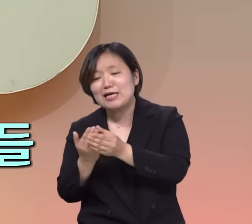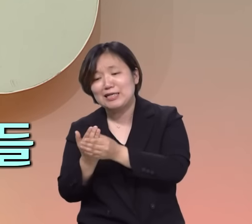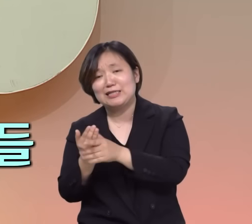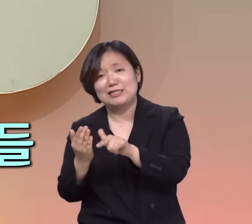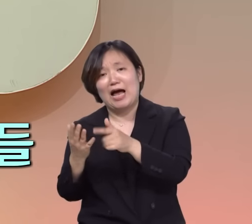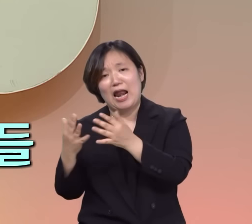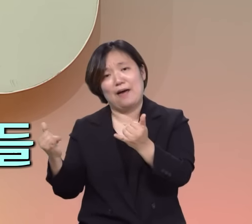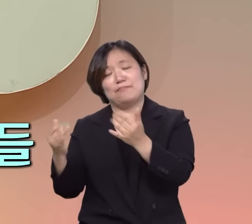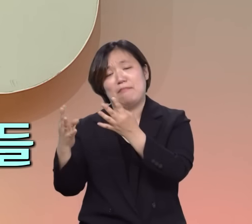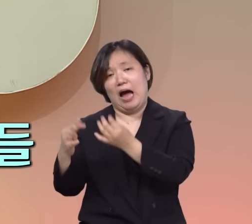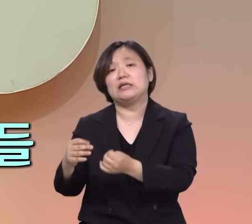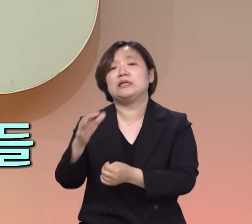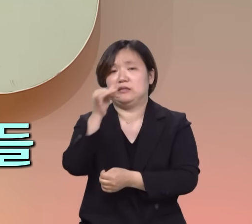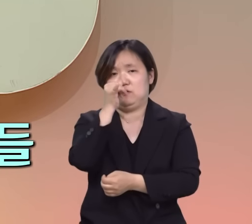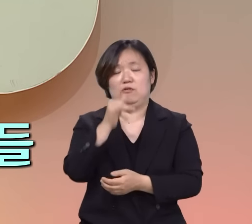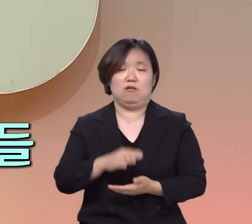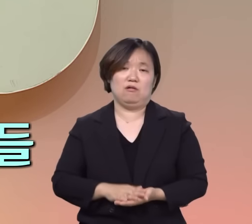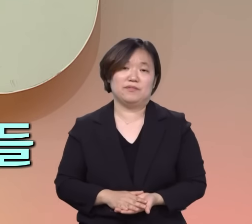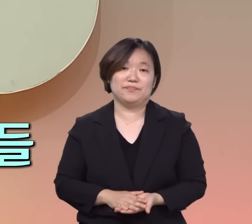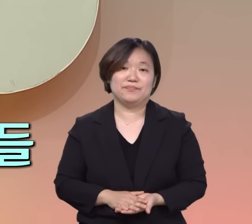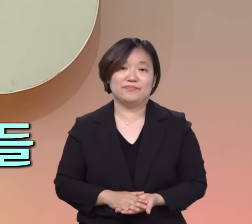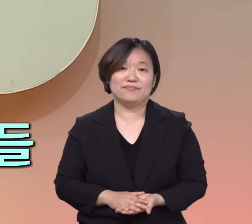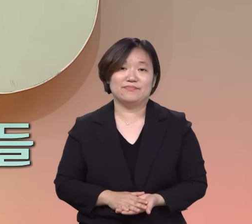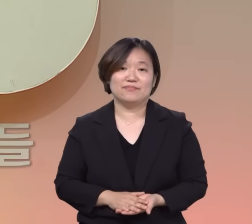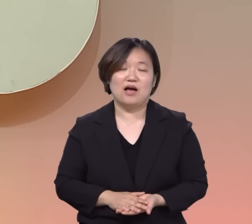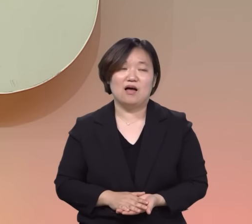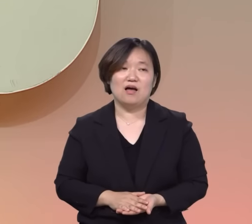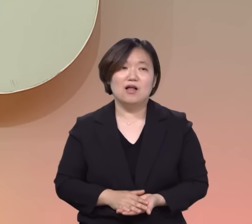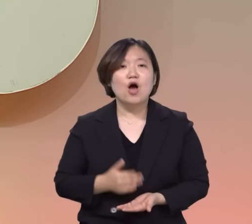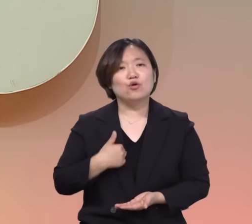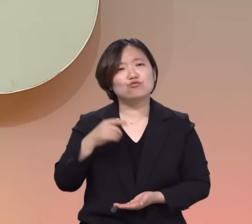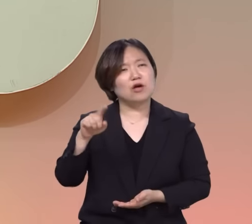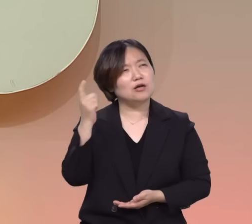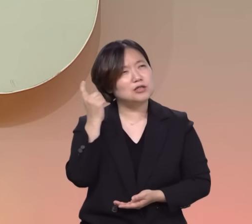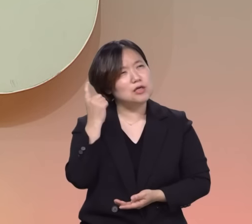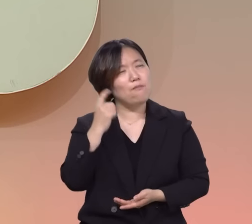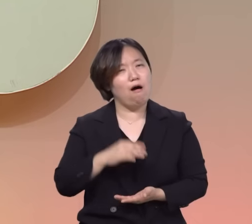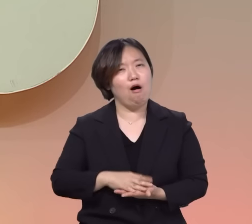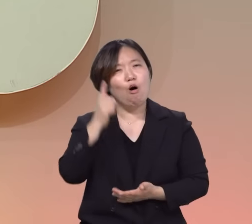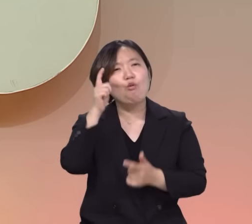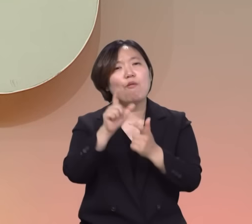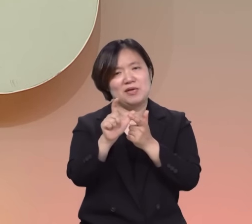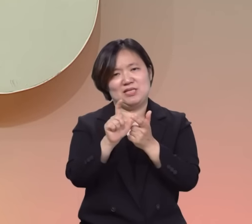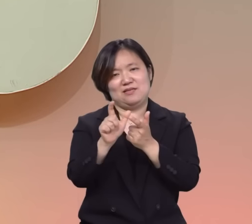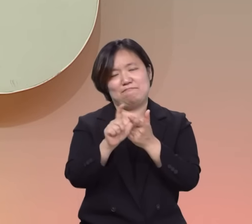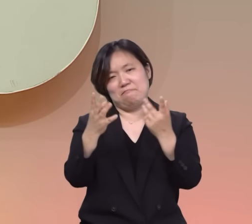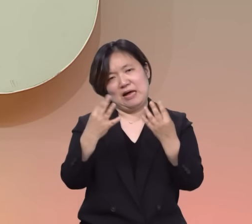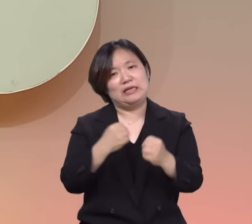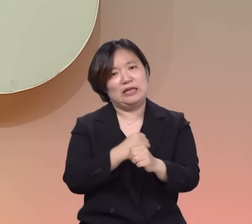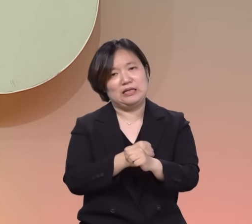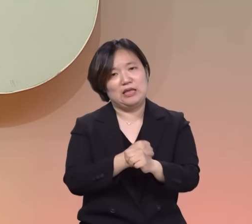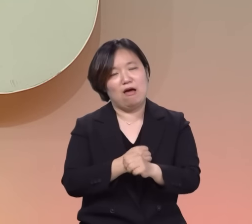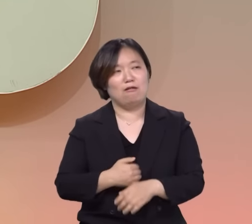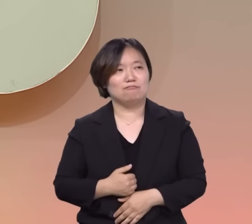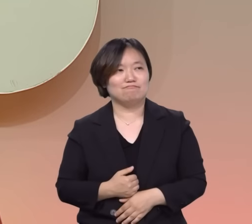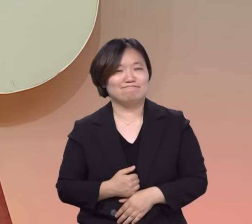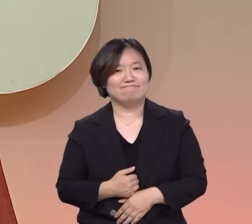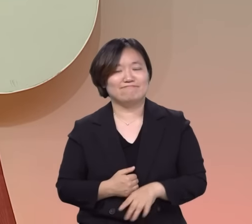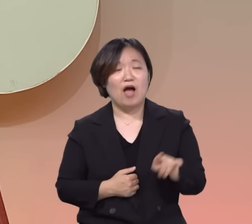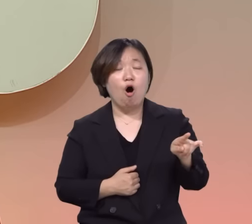실제로 많이 계십니다 저도 그런 부분에 대해서 많은 고민을 했습니다 어떤 분은